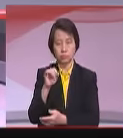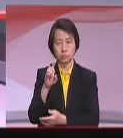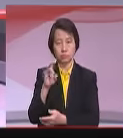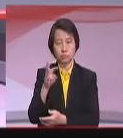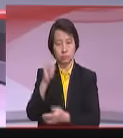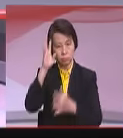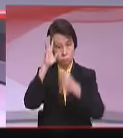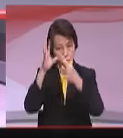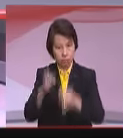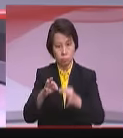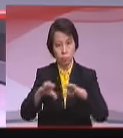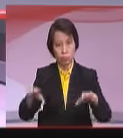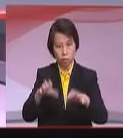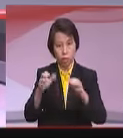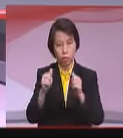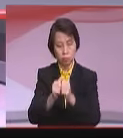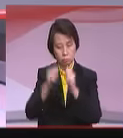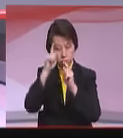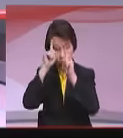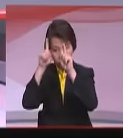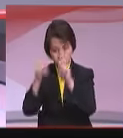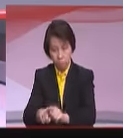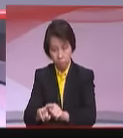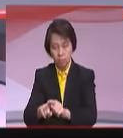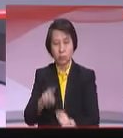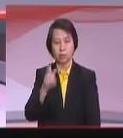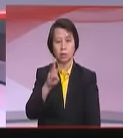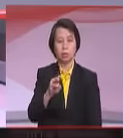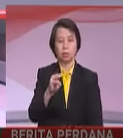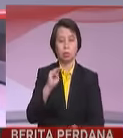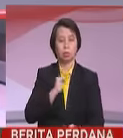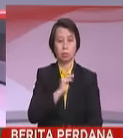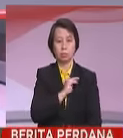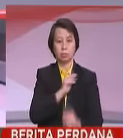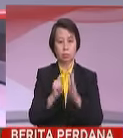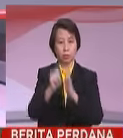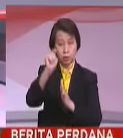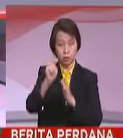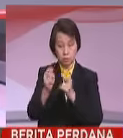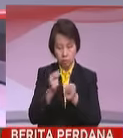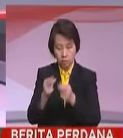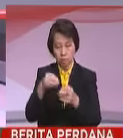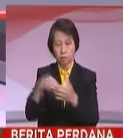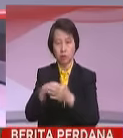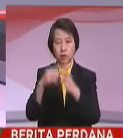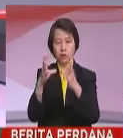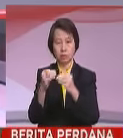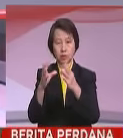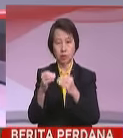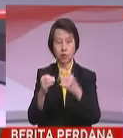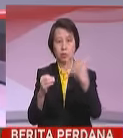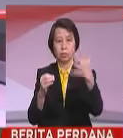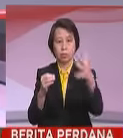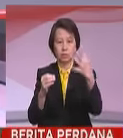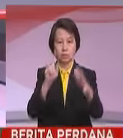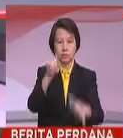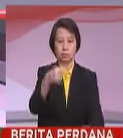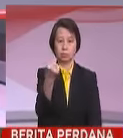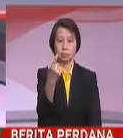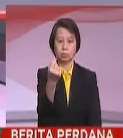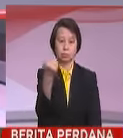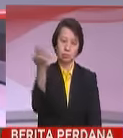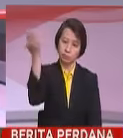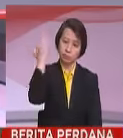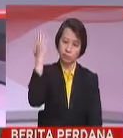keputusan tersebut dibuat dengan sebulat suara oleh Majlis Tertinggi Pengurusan dalam satu mesyuarat pada 15 November